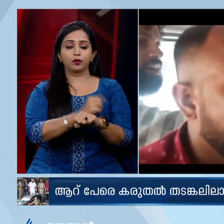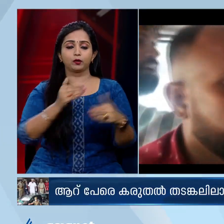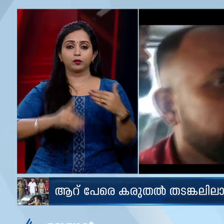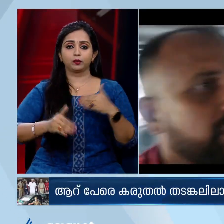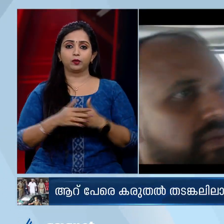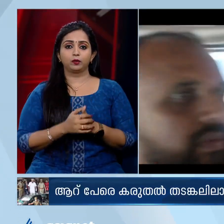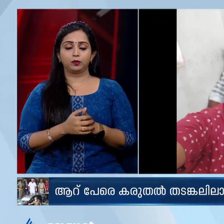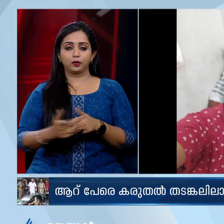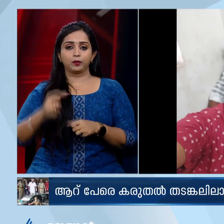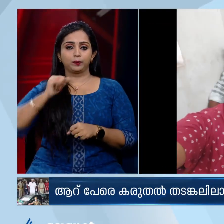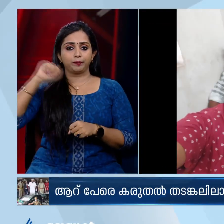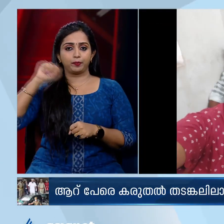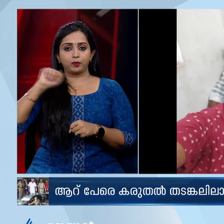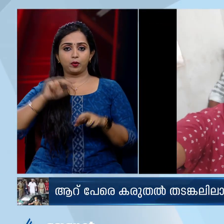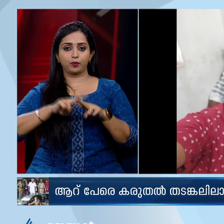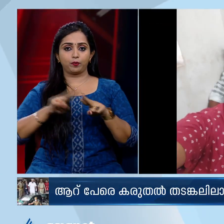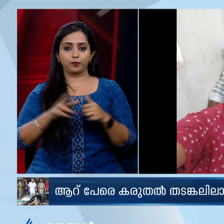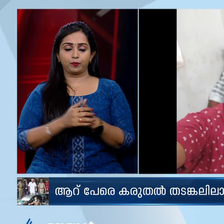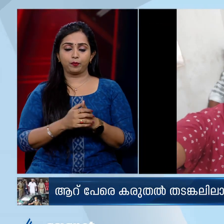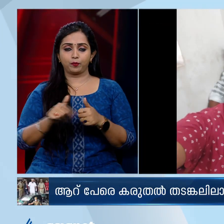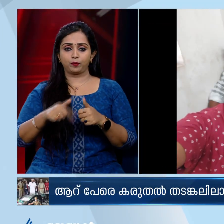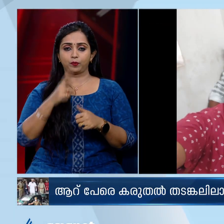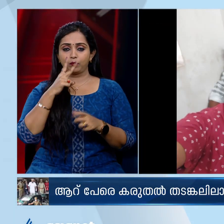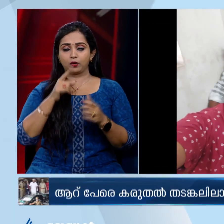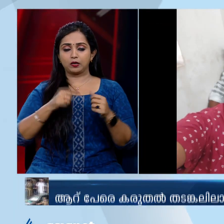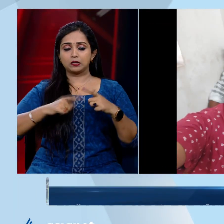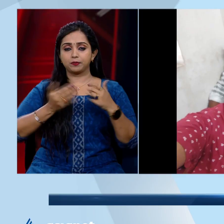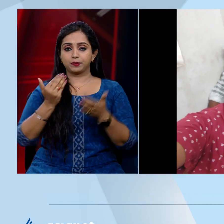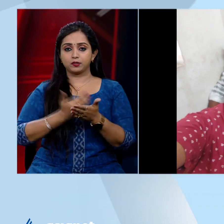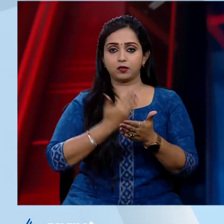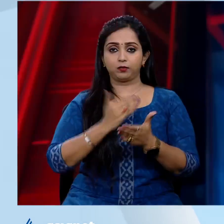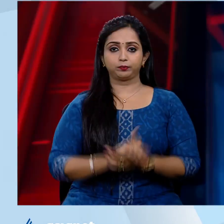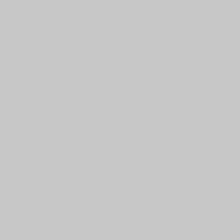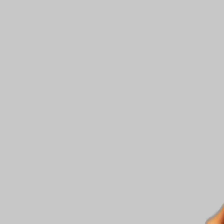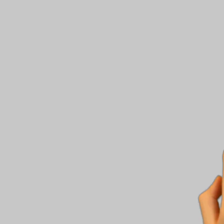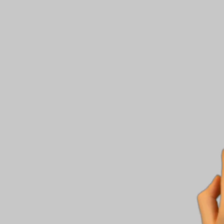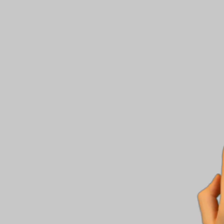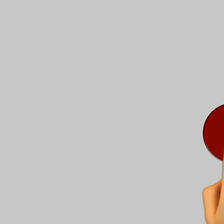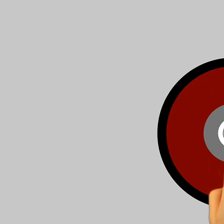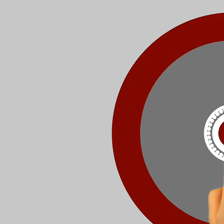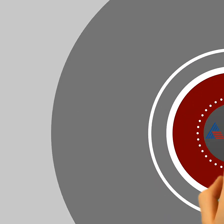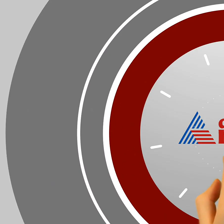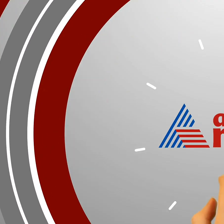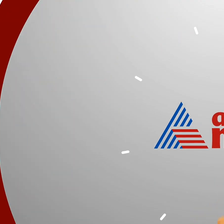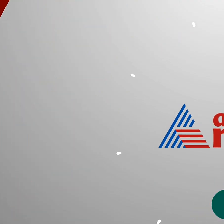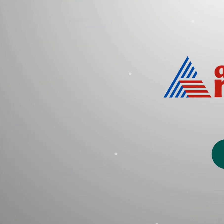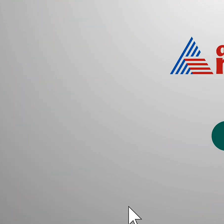ഒരു പ്രതിഷേധം മുന്നിൽ കണ്ടുകൊണ്ട് തന്നെ അമ്പലി. ശരി ഇമ്രാൻ.